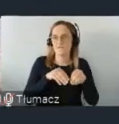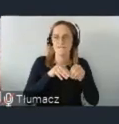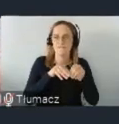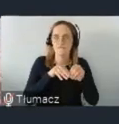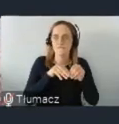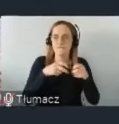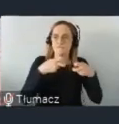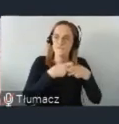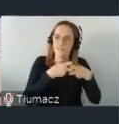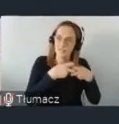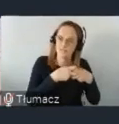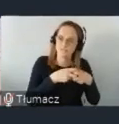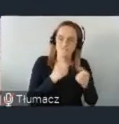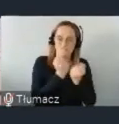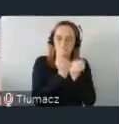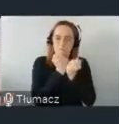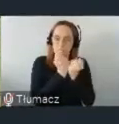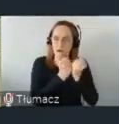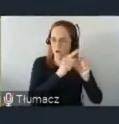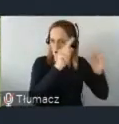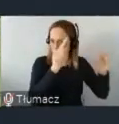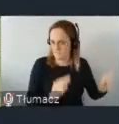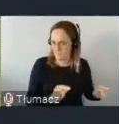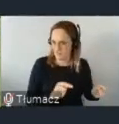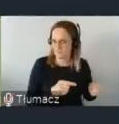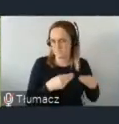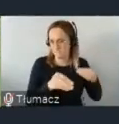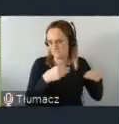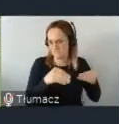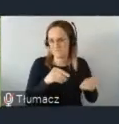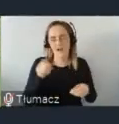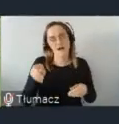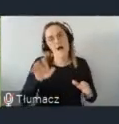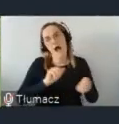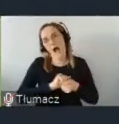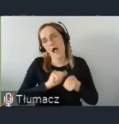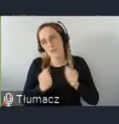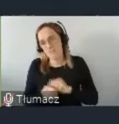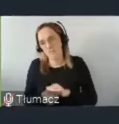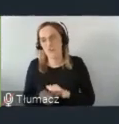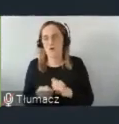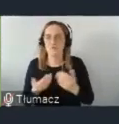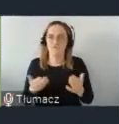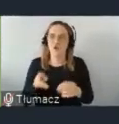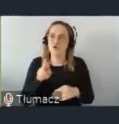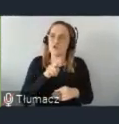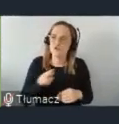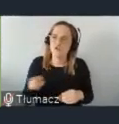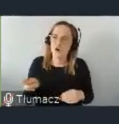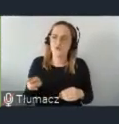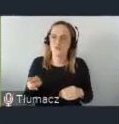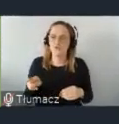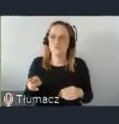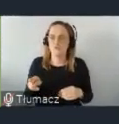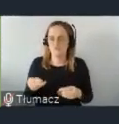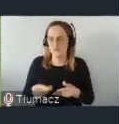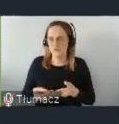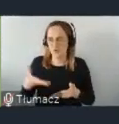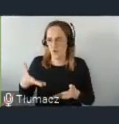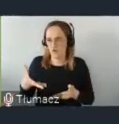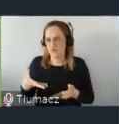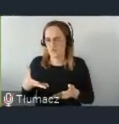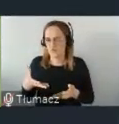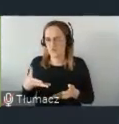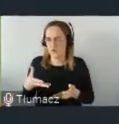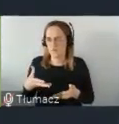czyli albo te tekturowe cardboardy, albo niech to będą rzeczy takie już troszkę droższe,